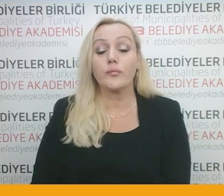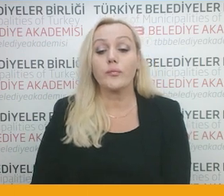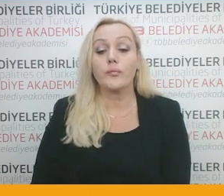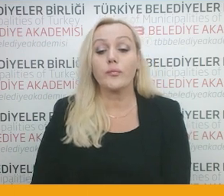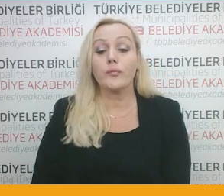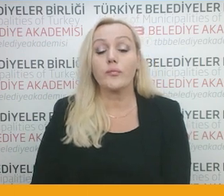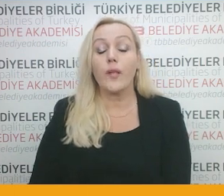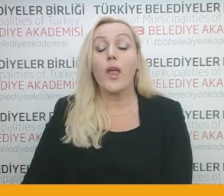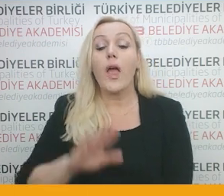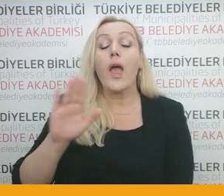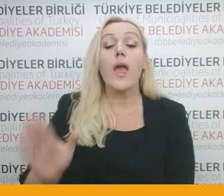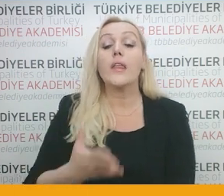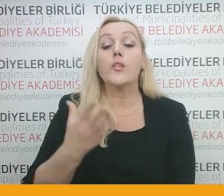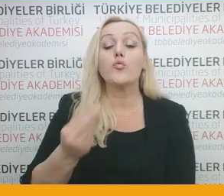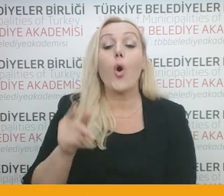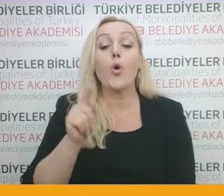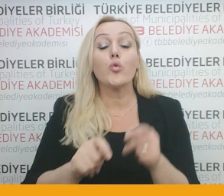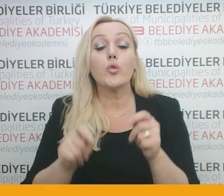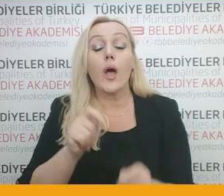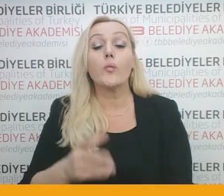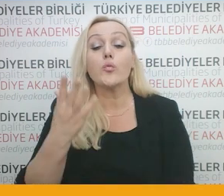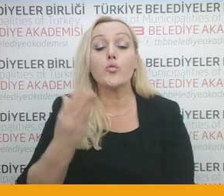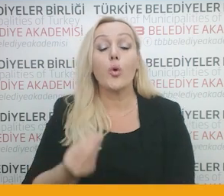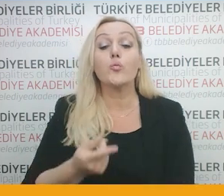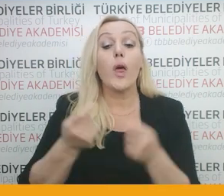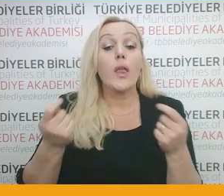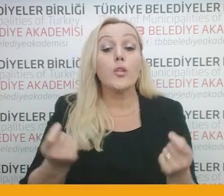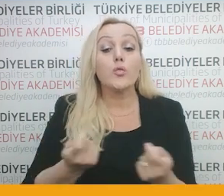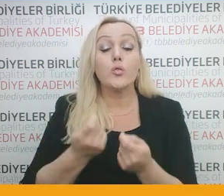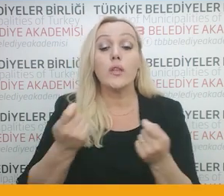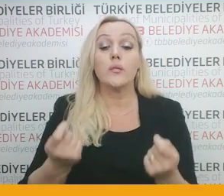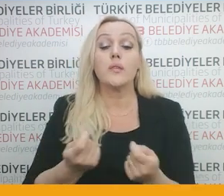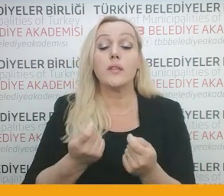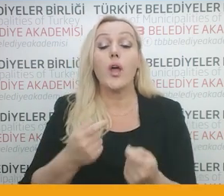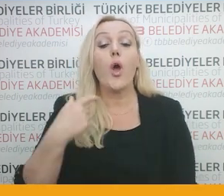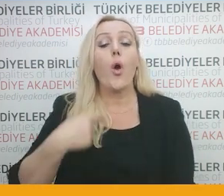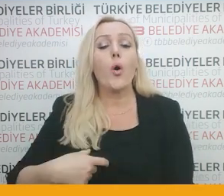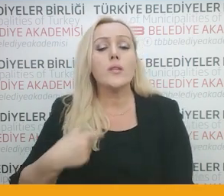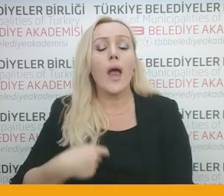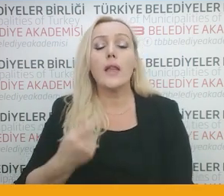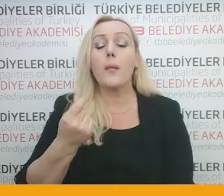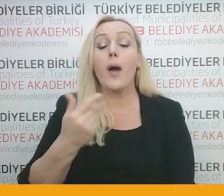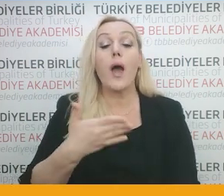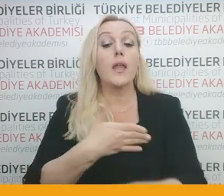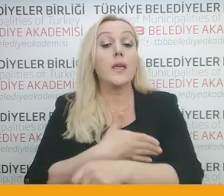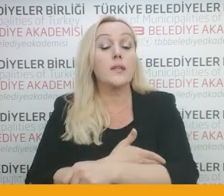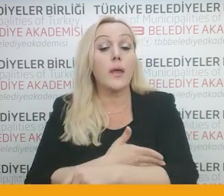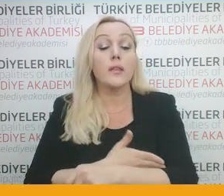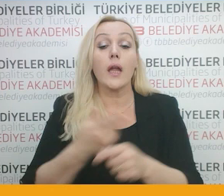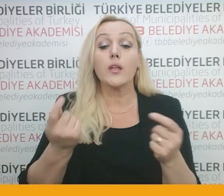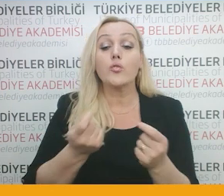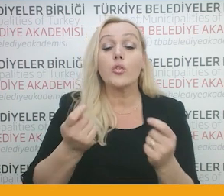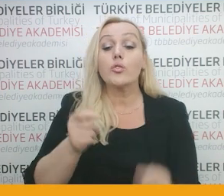En çok kullandığımız iş ve işlemlerimizin özellikle mali hizmetler biriminde çalışanların